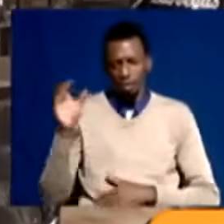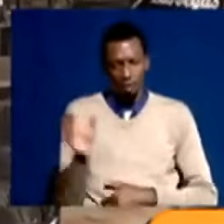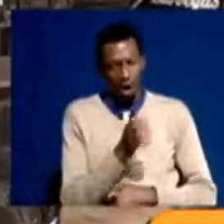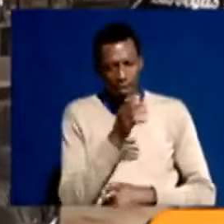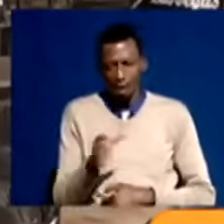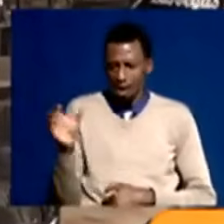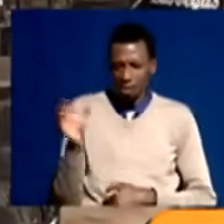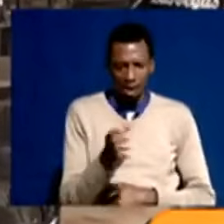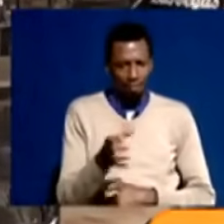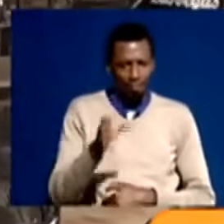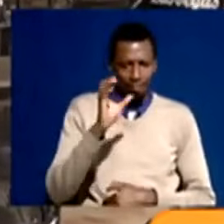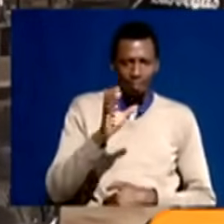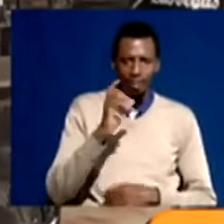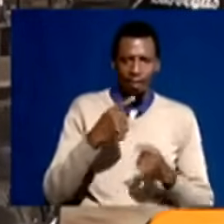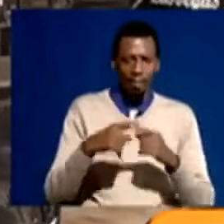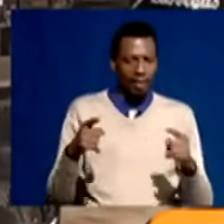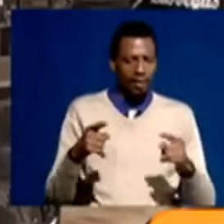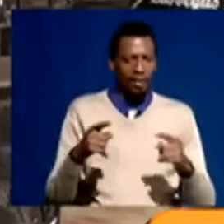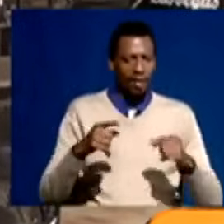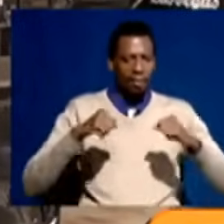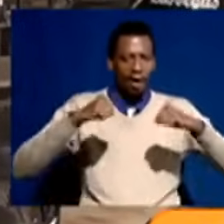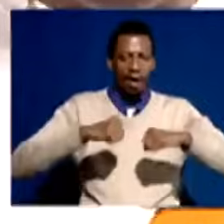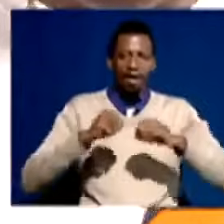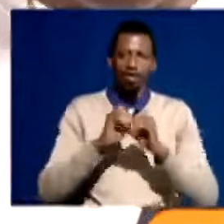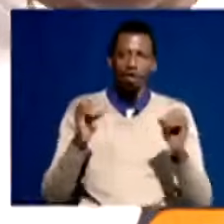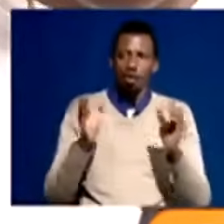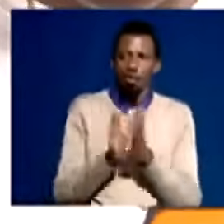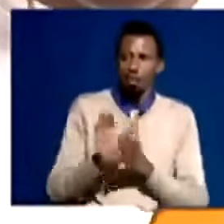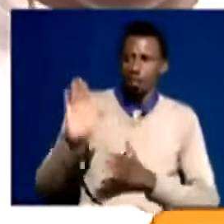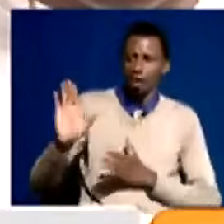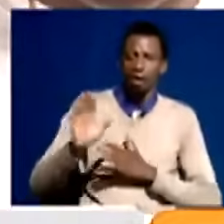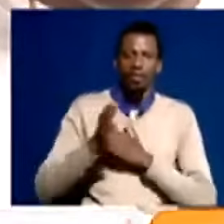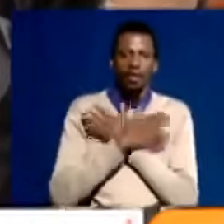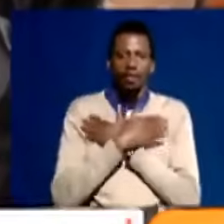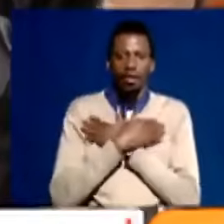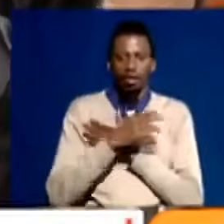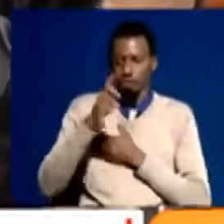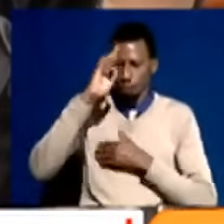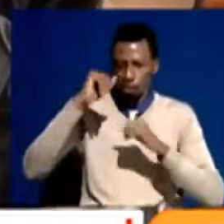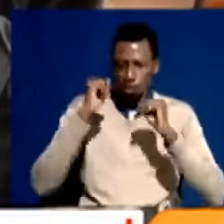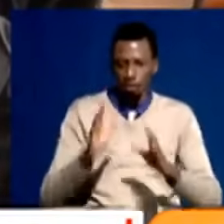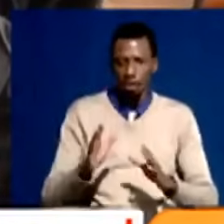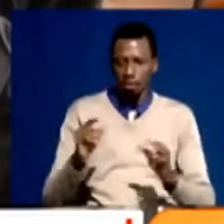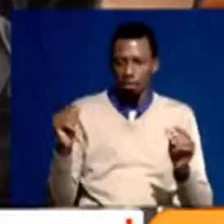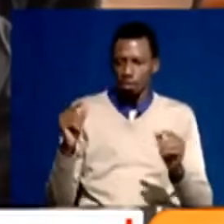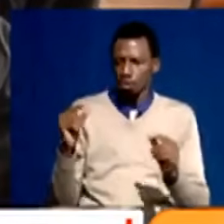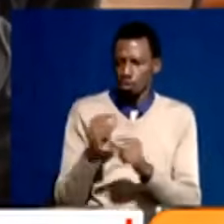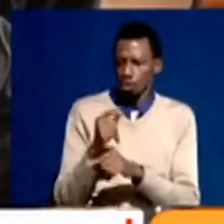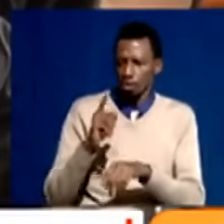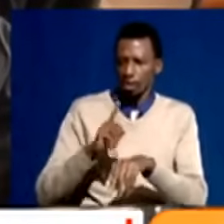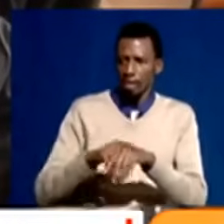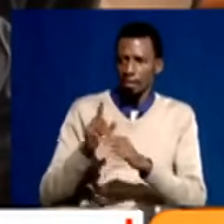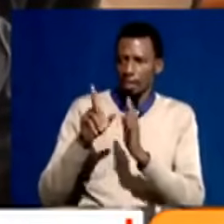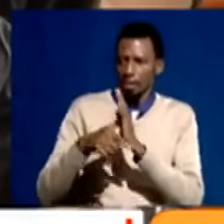they had some disagreement na marafiki maskari wenzake. Baada ya muda mchache nikapigiwa simu kuelezewa kuna shida